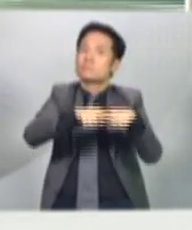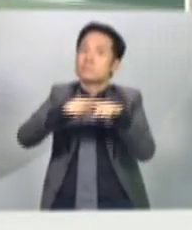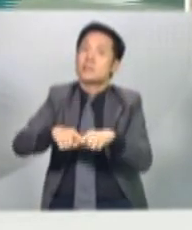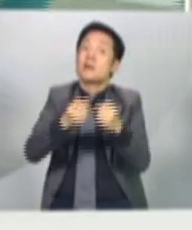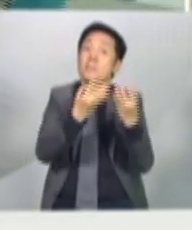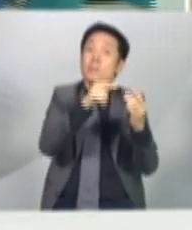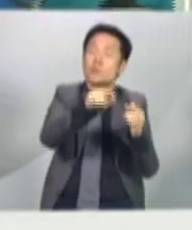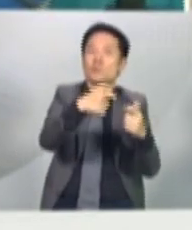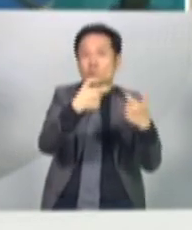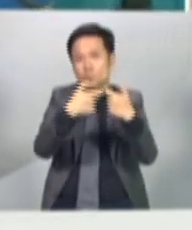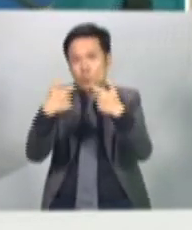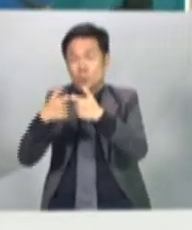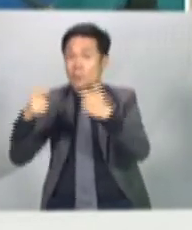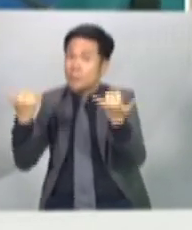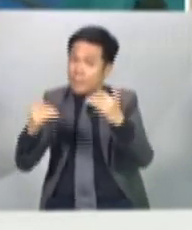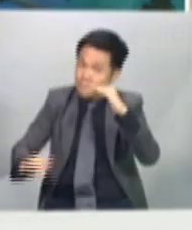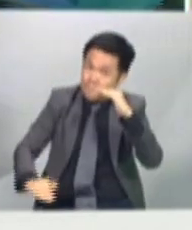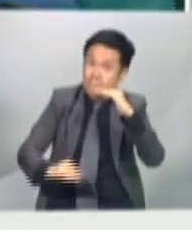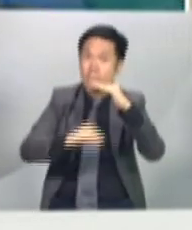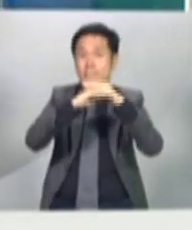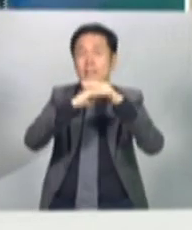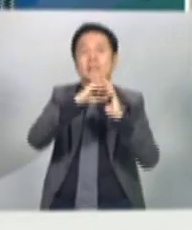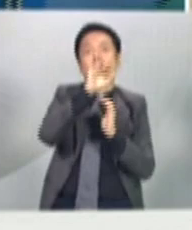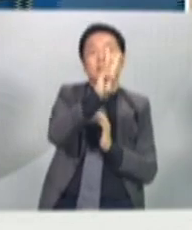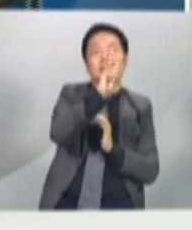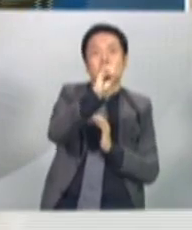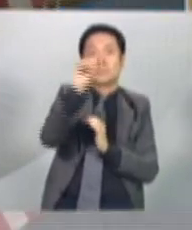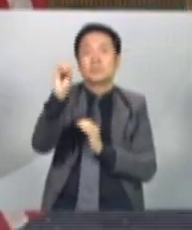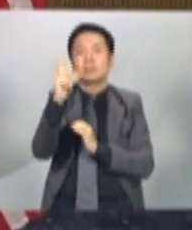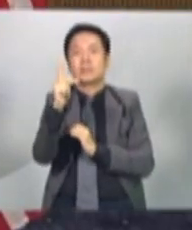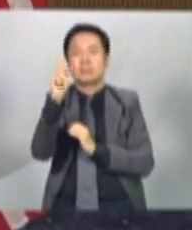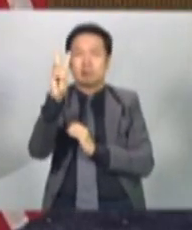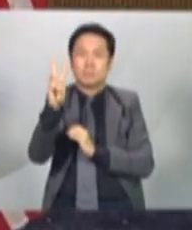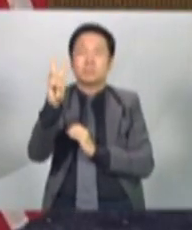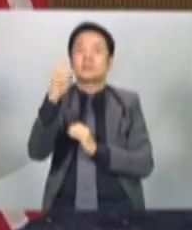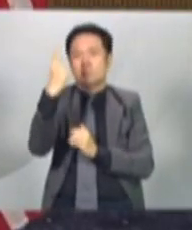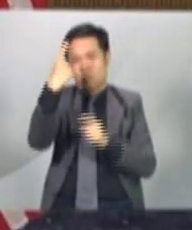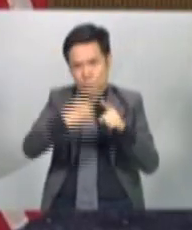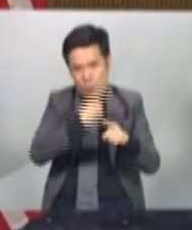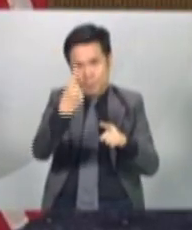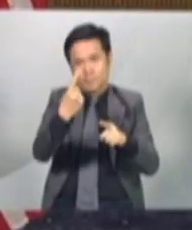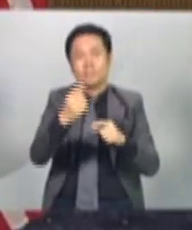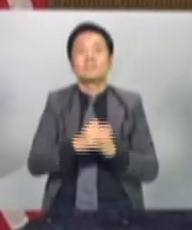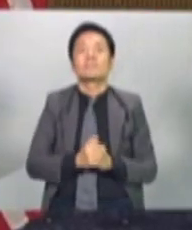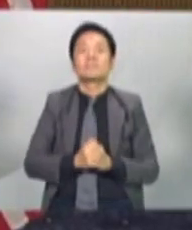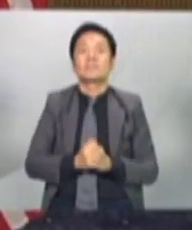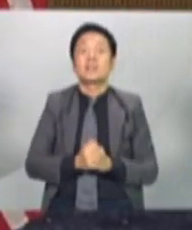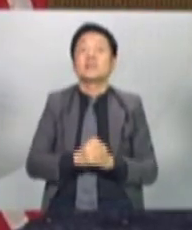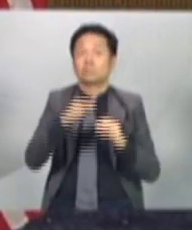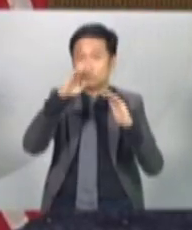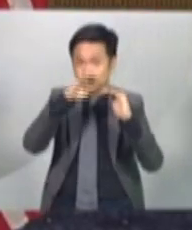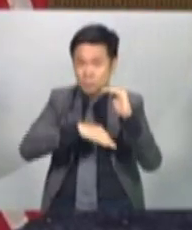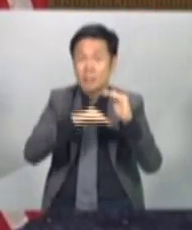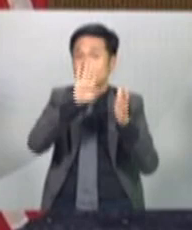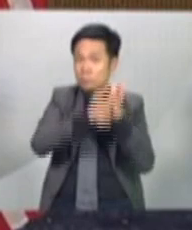elektrik dengan hot maksimum 600 kilowatt sebulan discount 50 protes ini akan